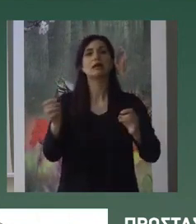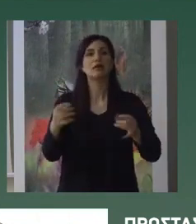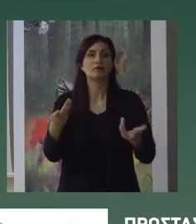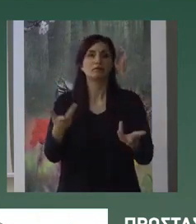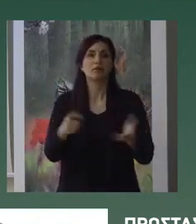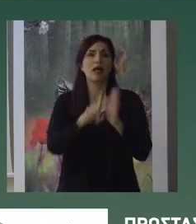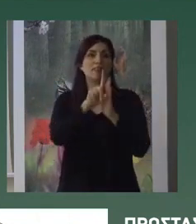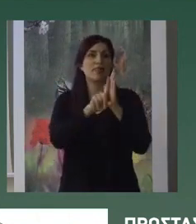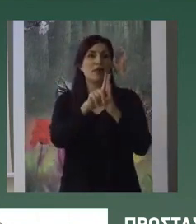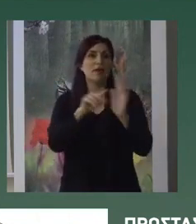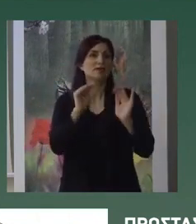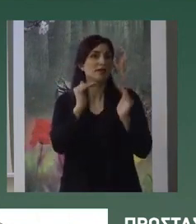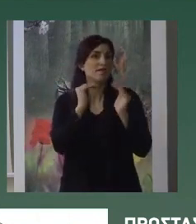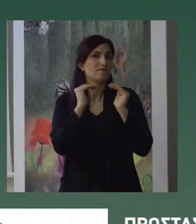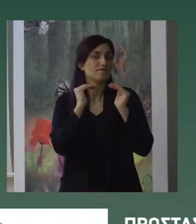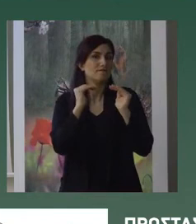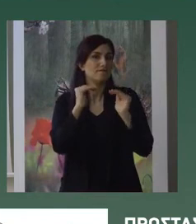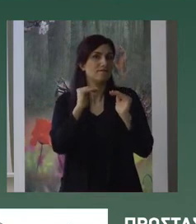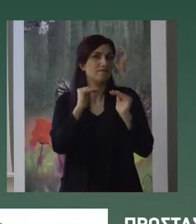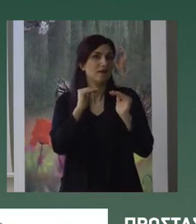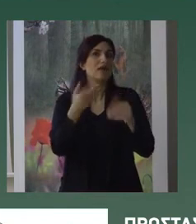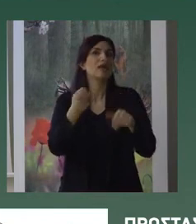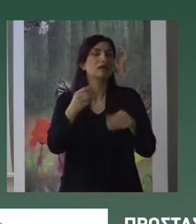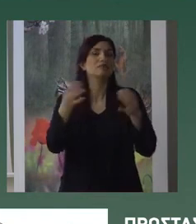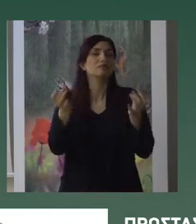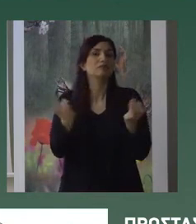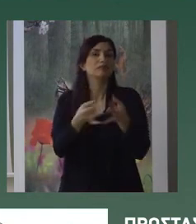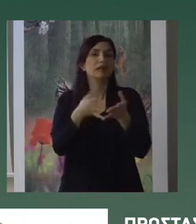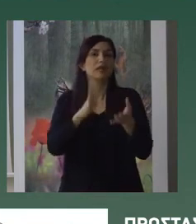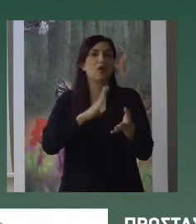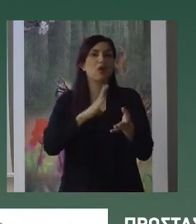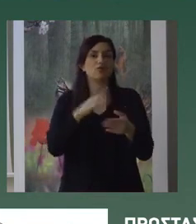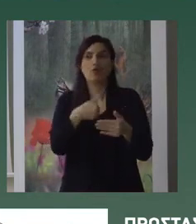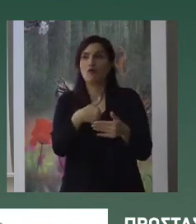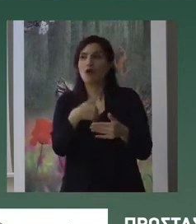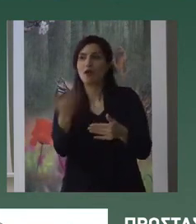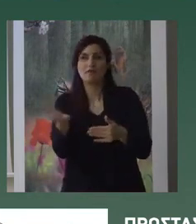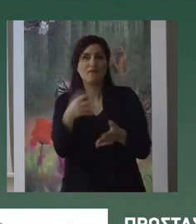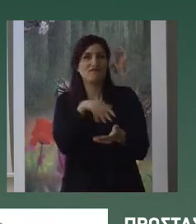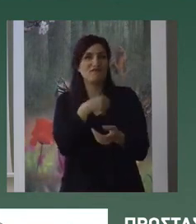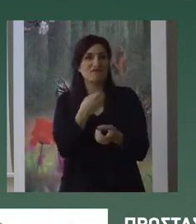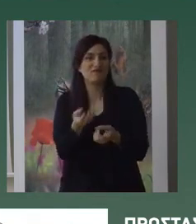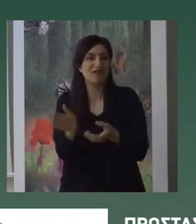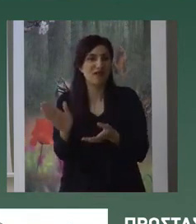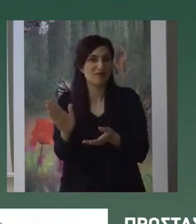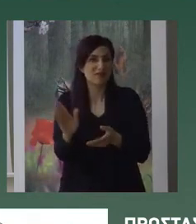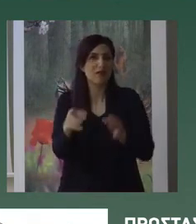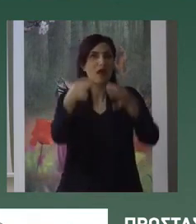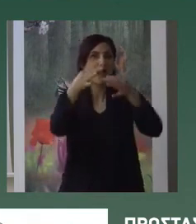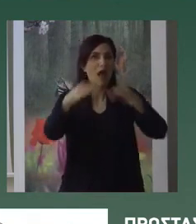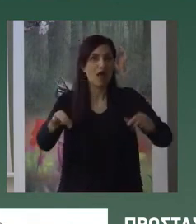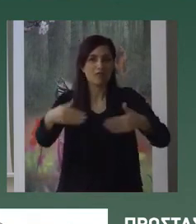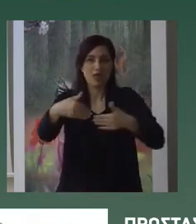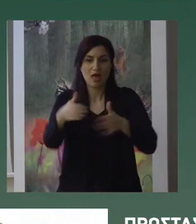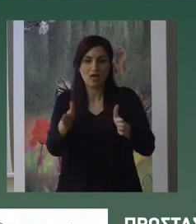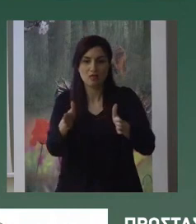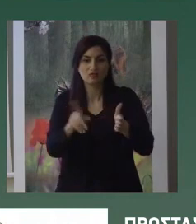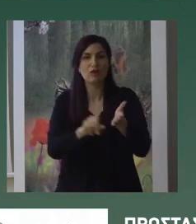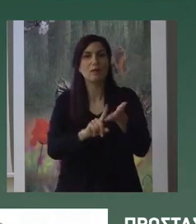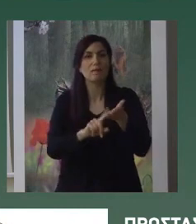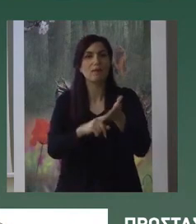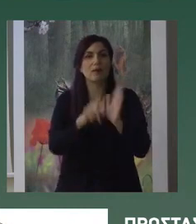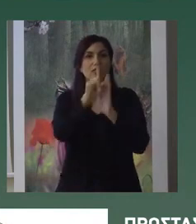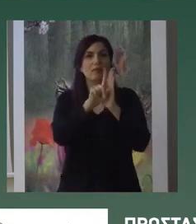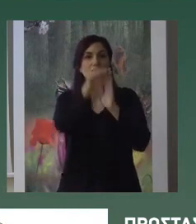τη θέρμανση, συγγνώμη. Έτσι δεν χρειάζεται να καταναλώσει περισσότερη ενέργεια. Είναι ένα έξυπνο σύστημα. Να χρησιμοποιήσει ανανεώσιμες,